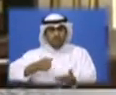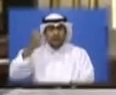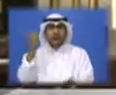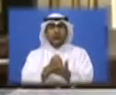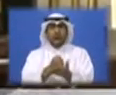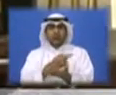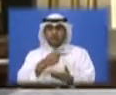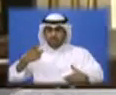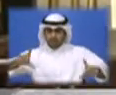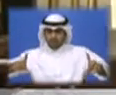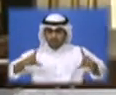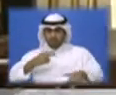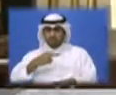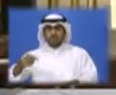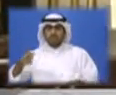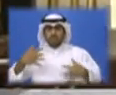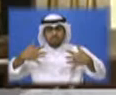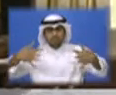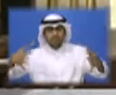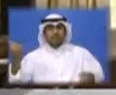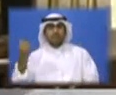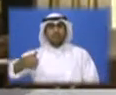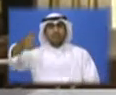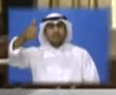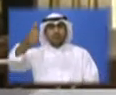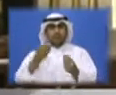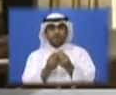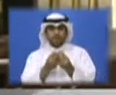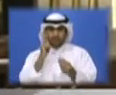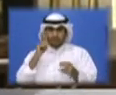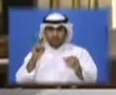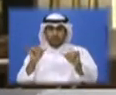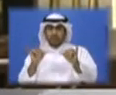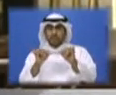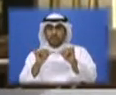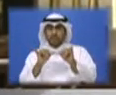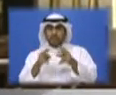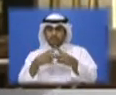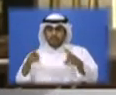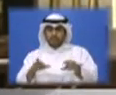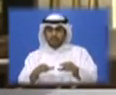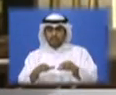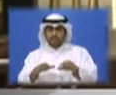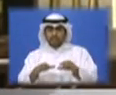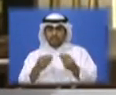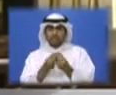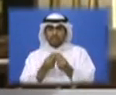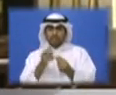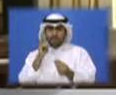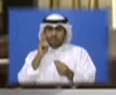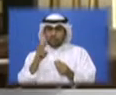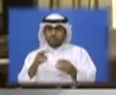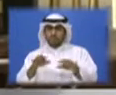والأعمال، اللي هي في موضوع إحلال الموضوع الإلكتروني مكان الإجراءات الإدارية الموجودة في إدارة